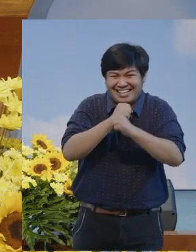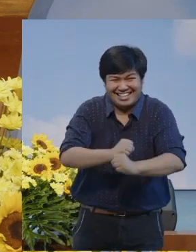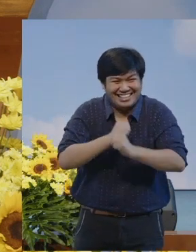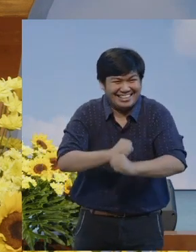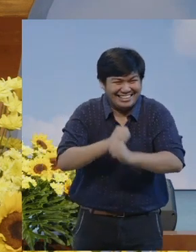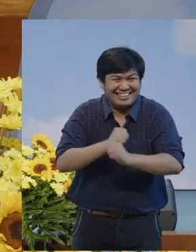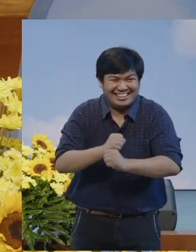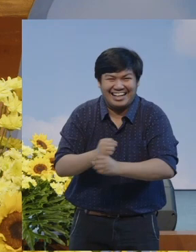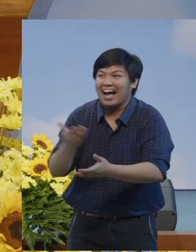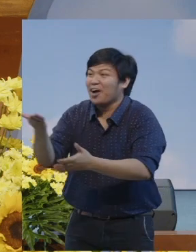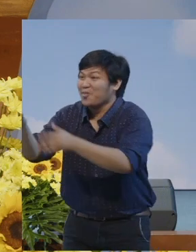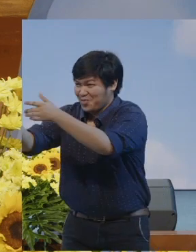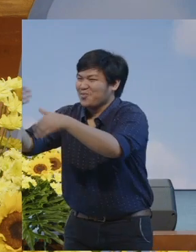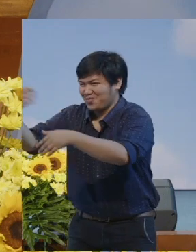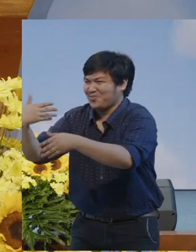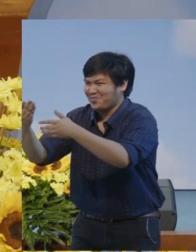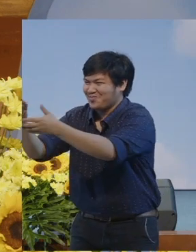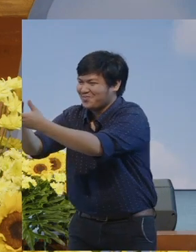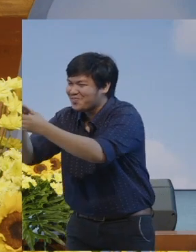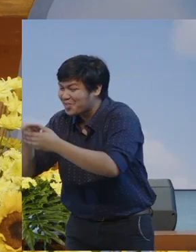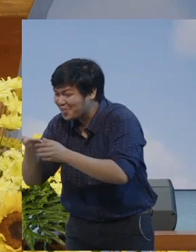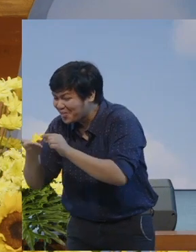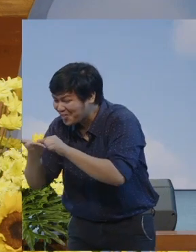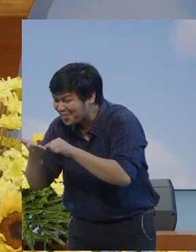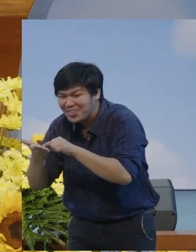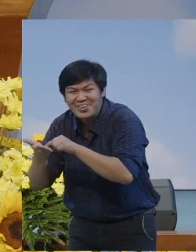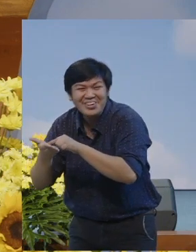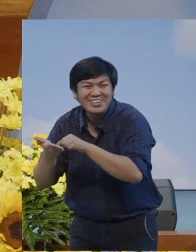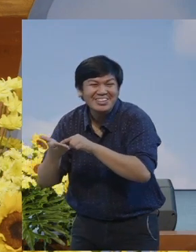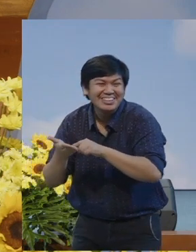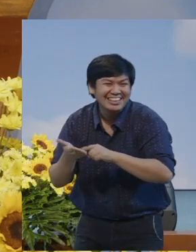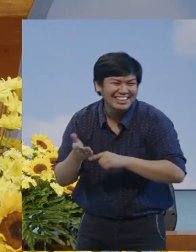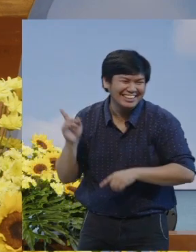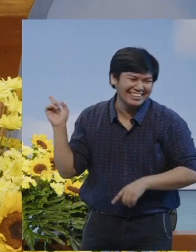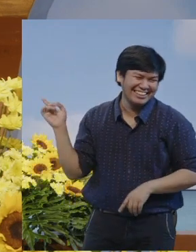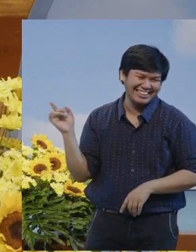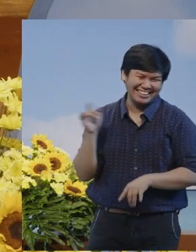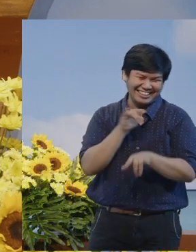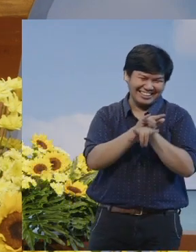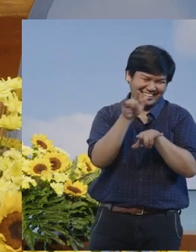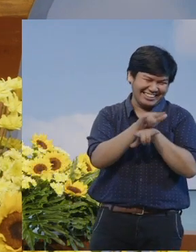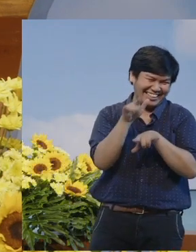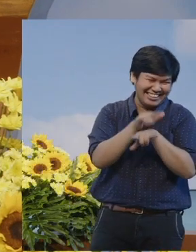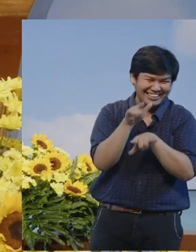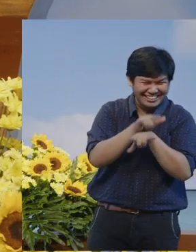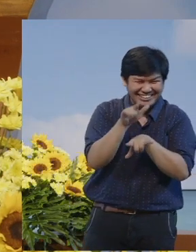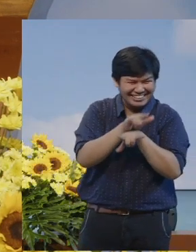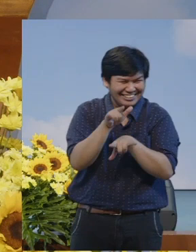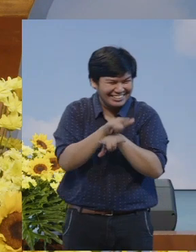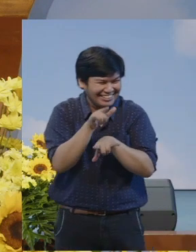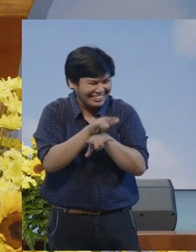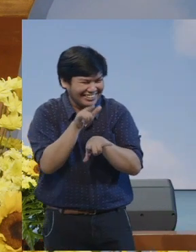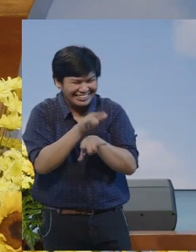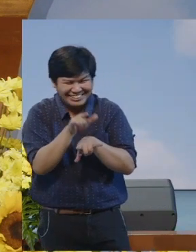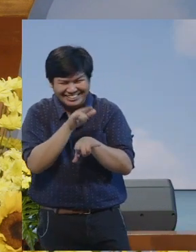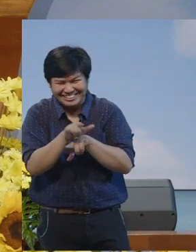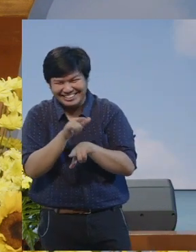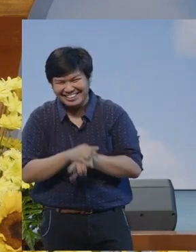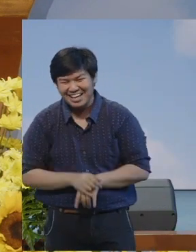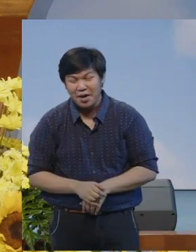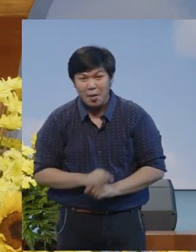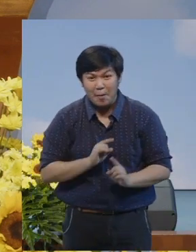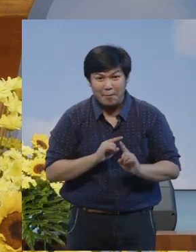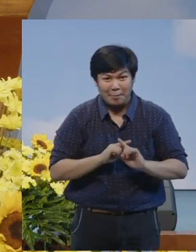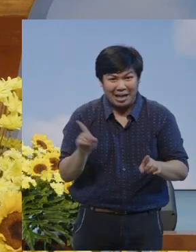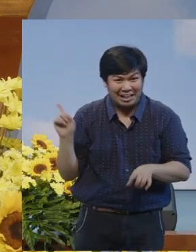Hindi ho ba? No? Style bulok ang tawag ng tatay ko dyan. Pero hindi ko alam,